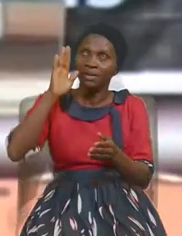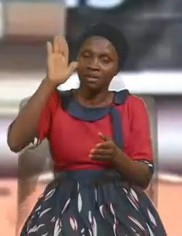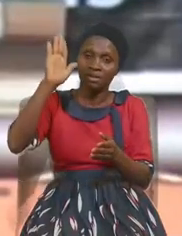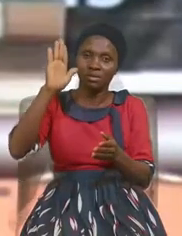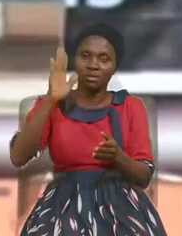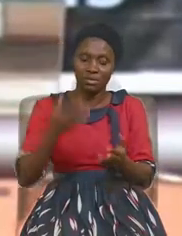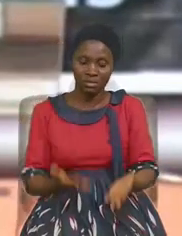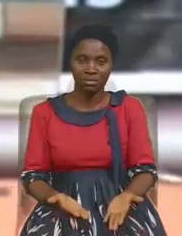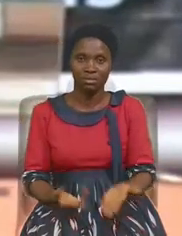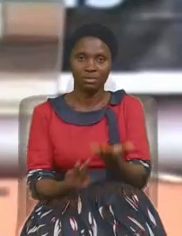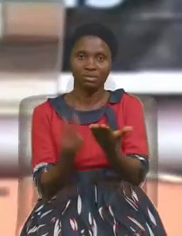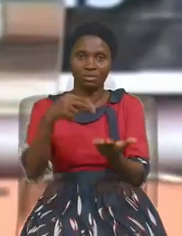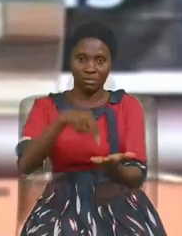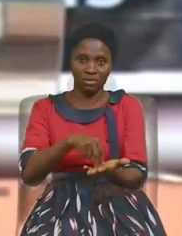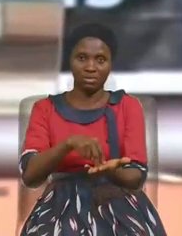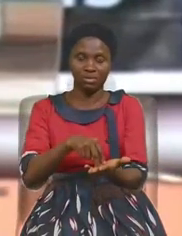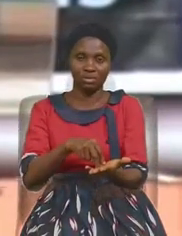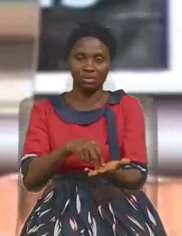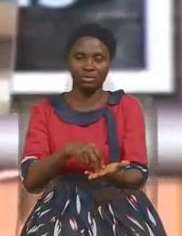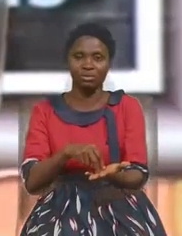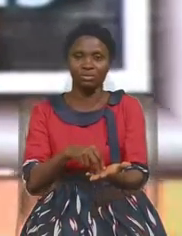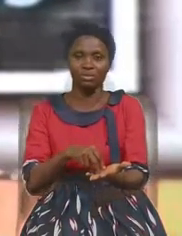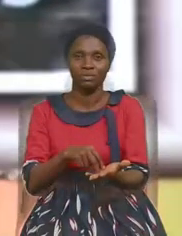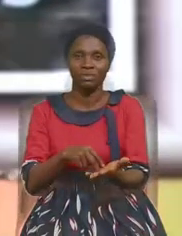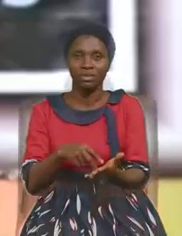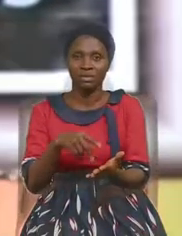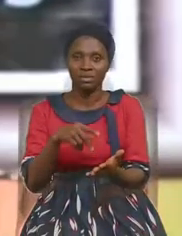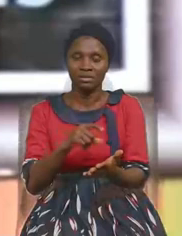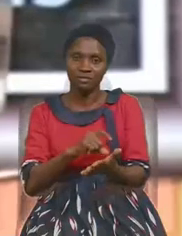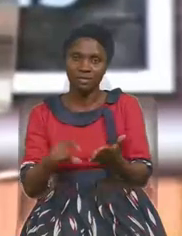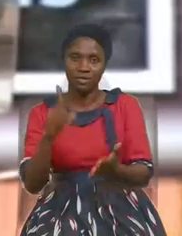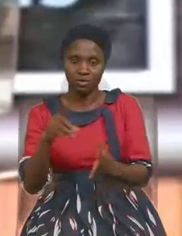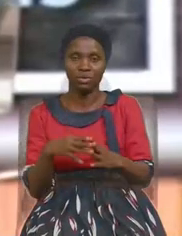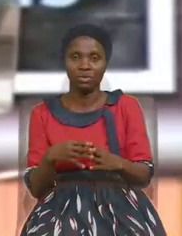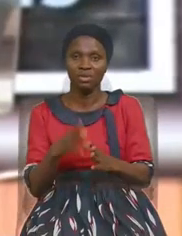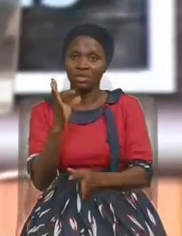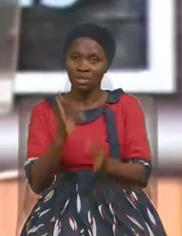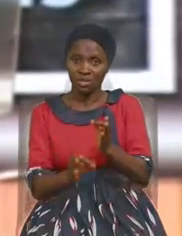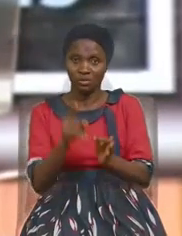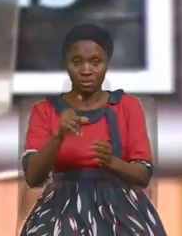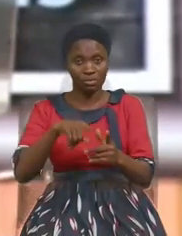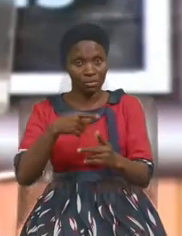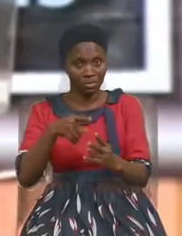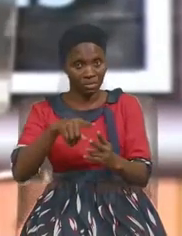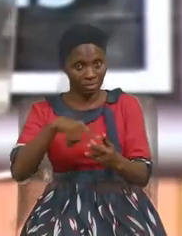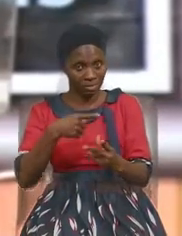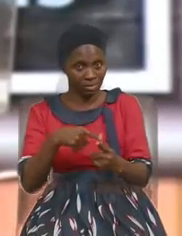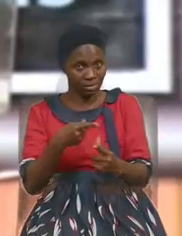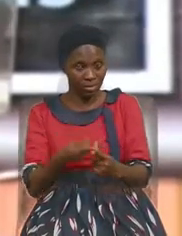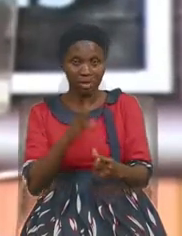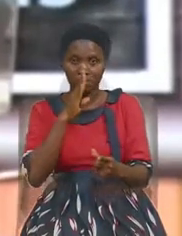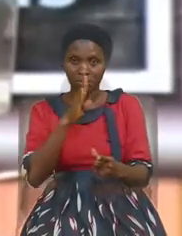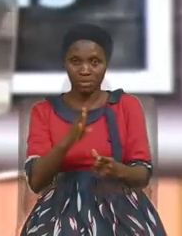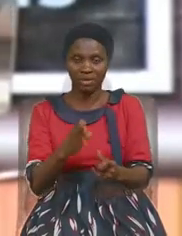Colossiens chapitre 3, verset 1. Si donc vous êtes ressuscité avec Christ, cherchez les choses d'en